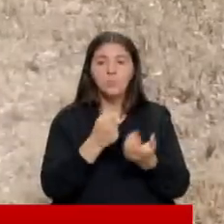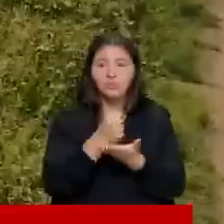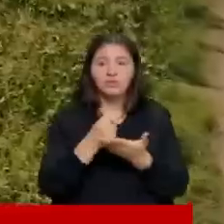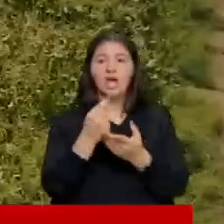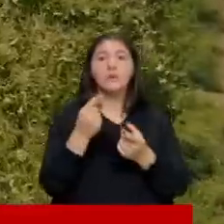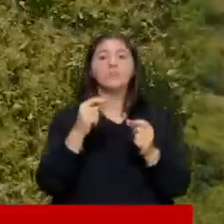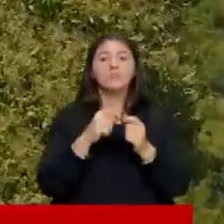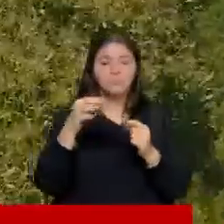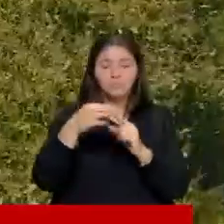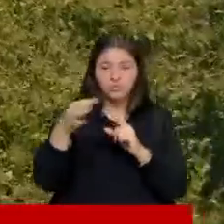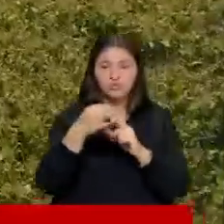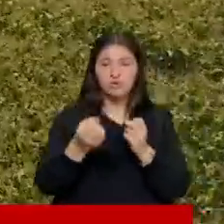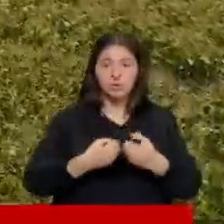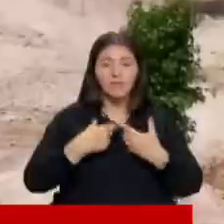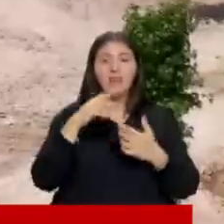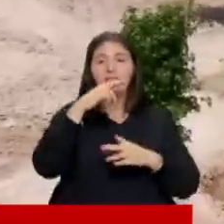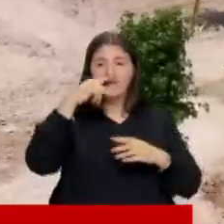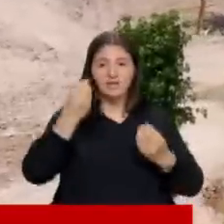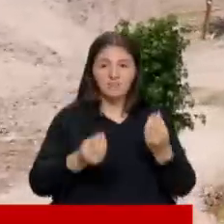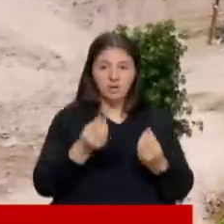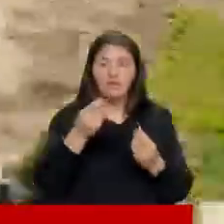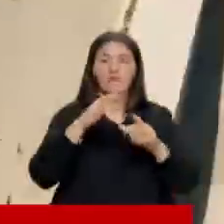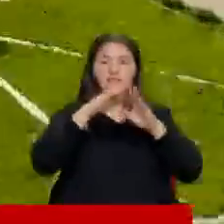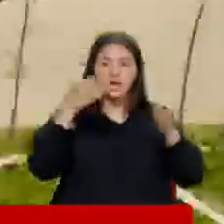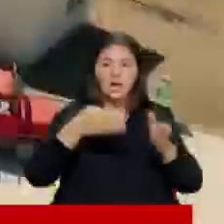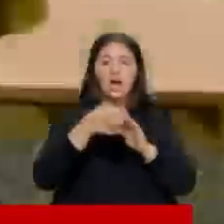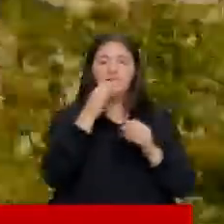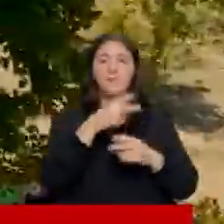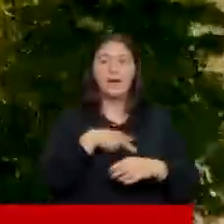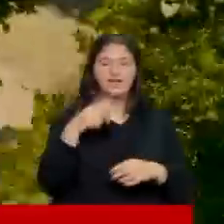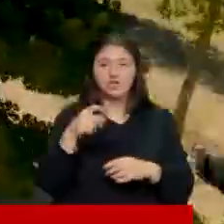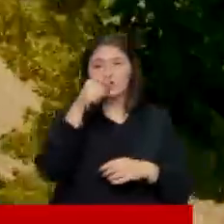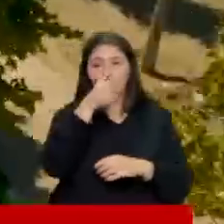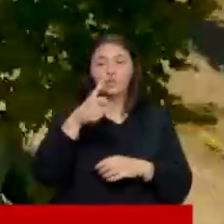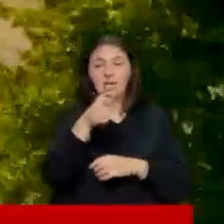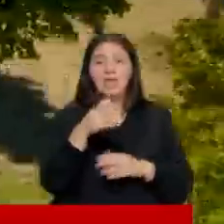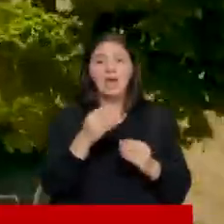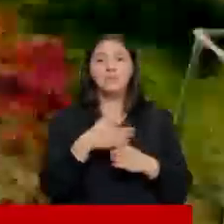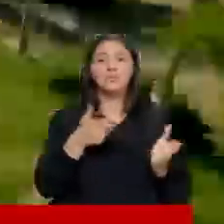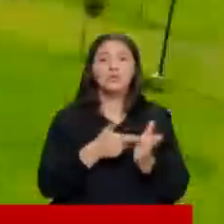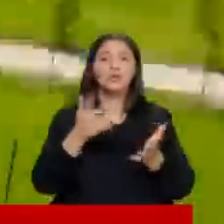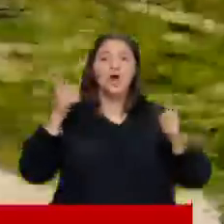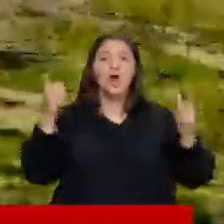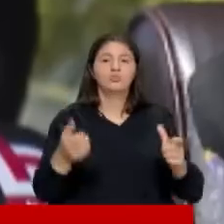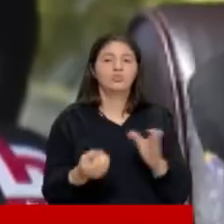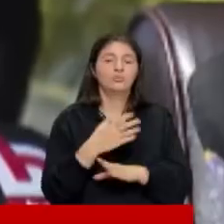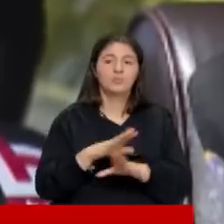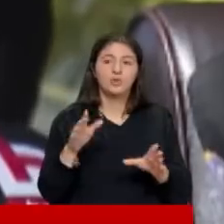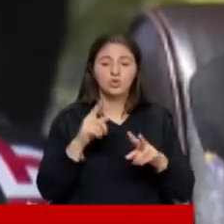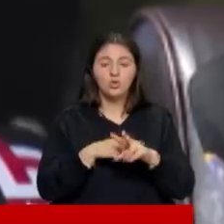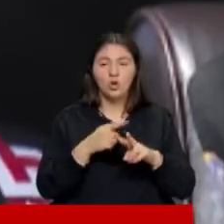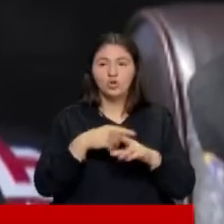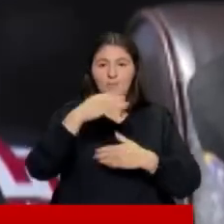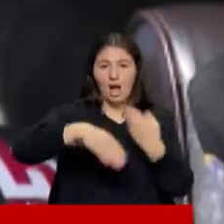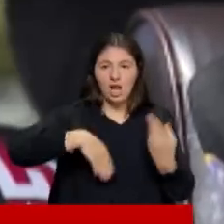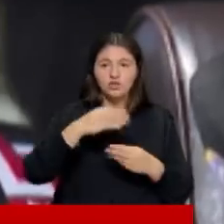Burçak üretimi ile lavanta Bahçeleri ile seralarıyla Ankara Büyükşehir Belediyesi Türkiye'nin en büyük tarım kampüsünü kurdu